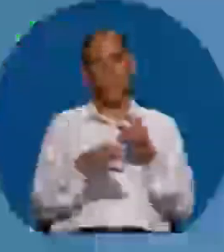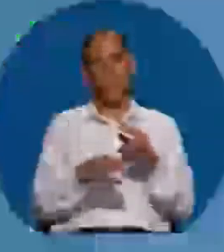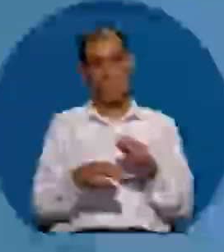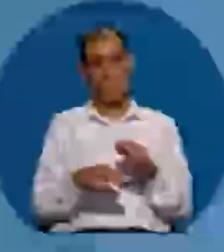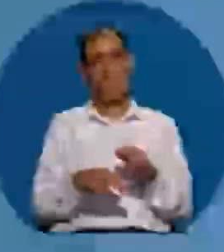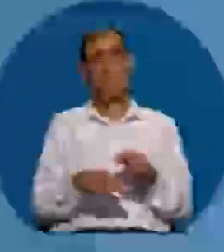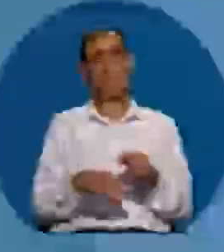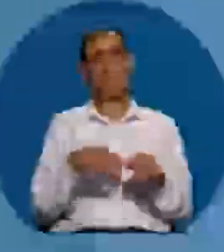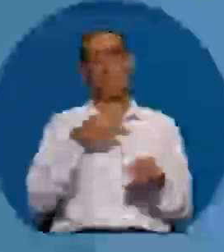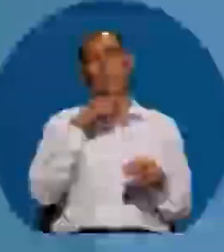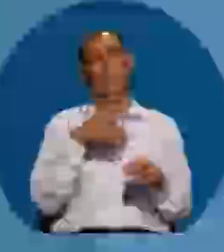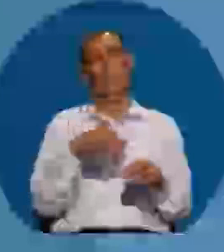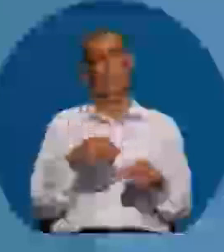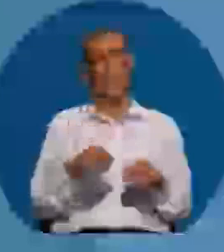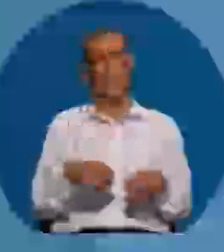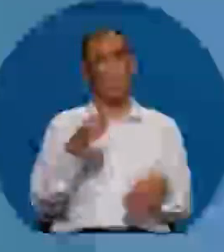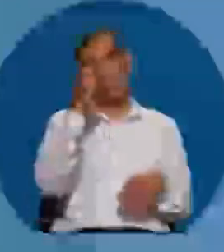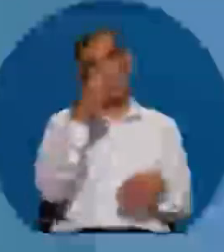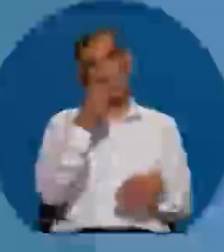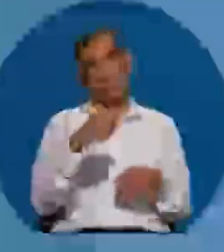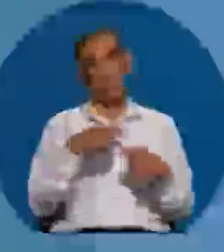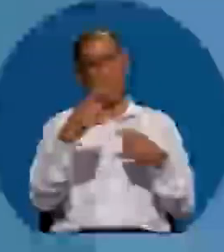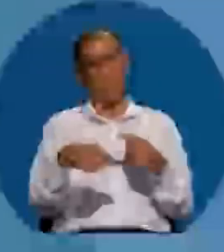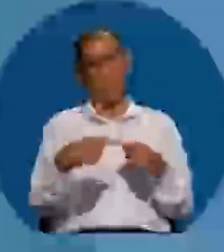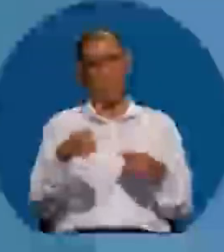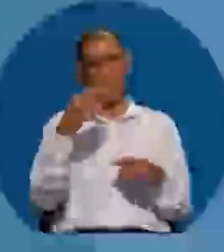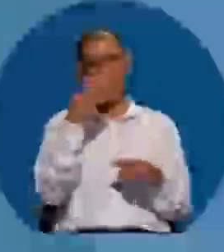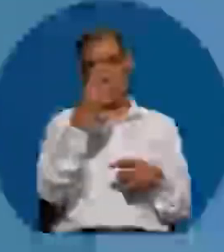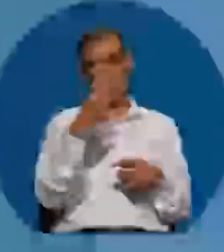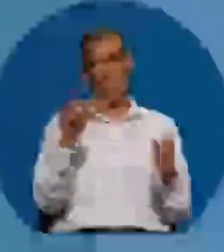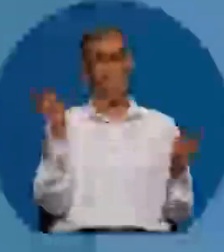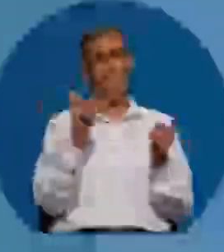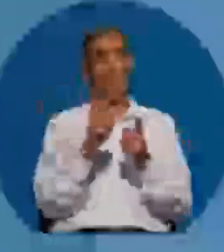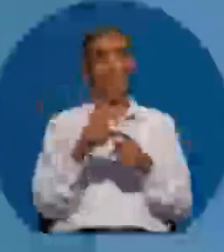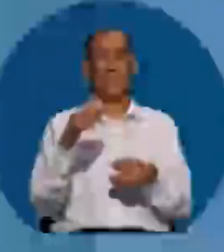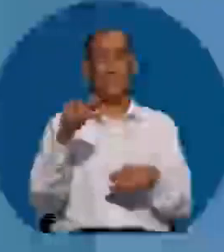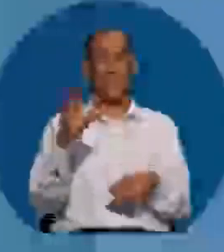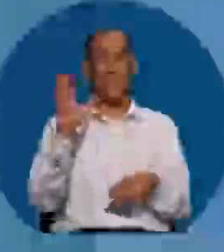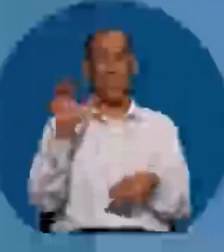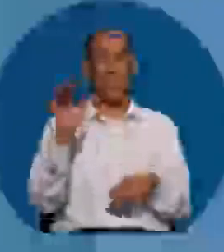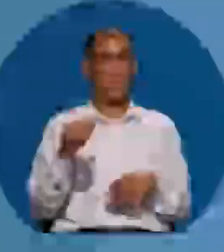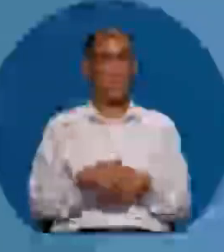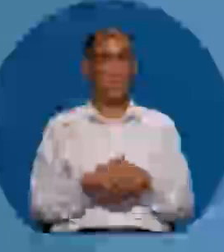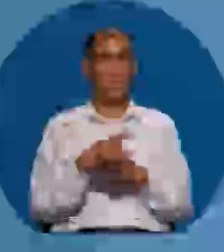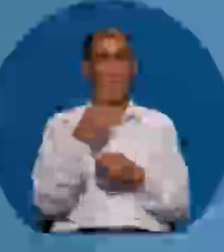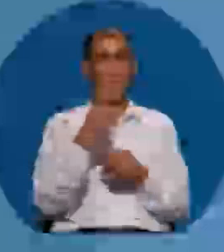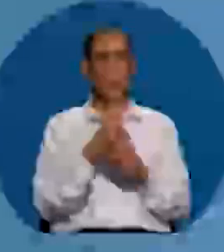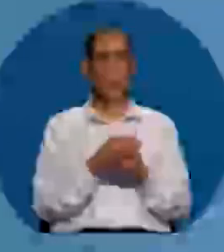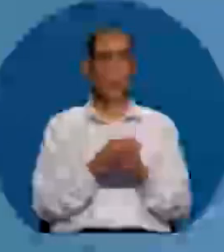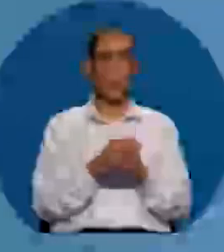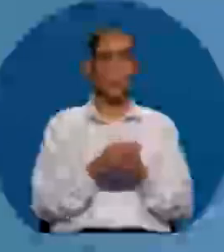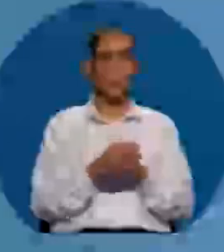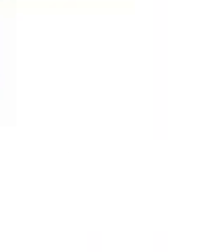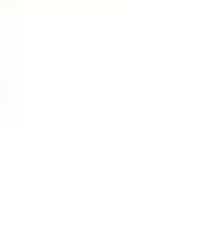Сыныменен сабағымыз жұмақланады. Диққатларыңыз үшін рахмет. Келесі сабақларда көріскенше, қош сау, саламат болыңыз.